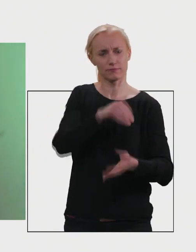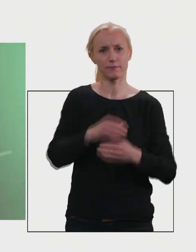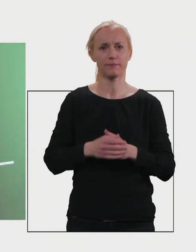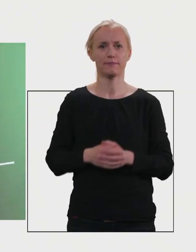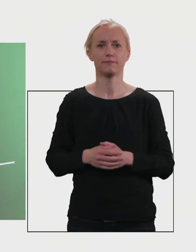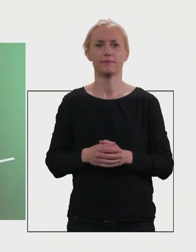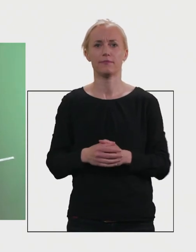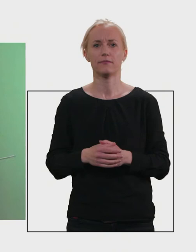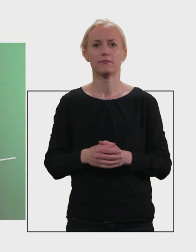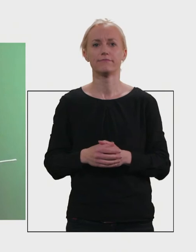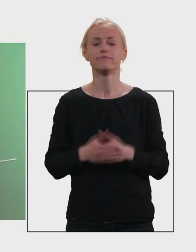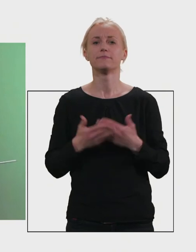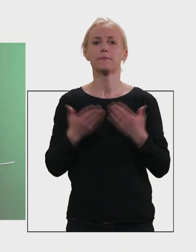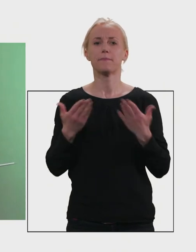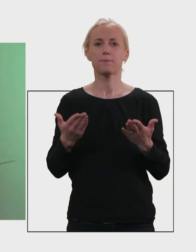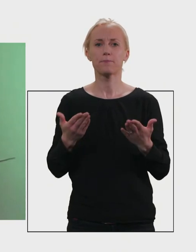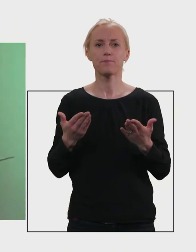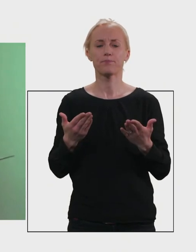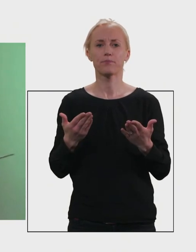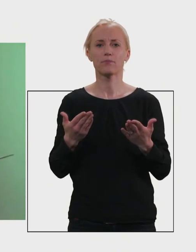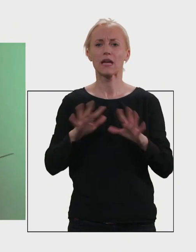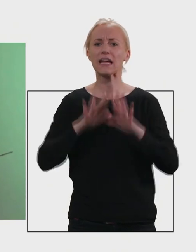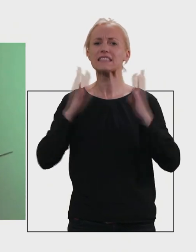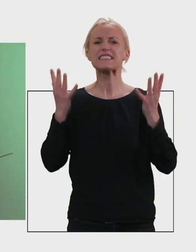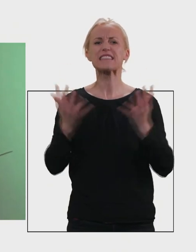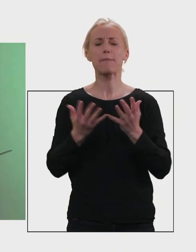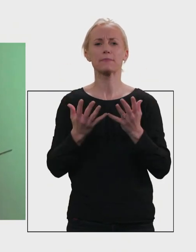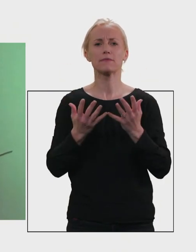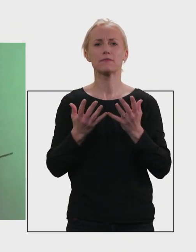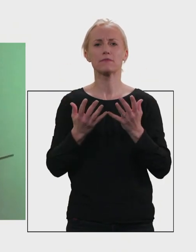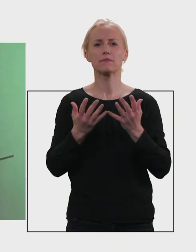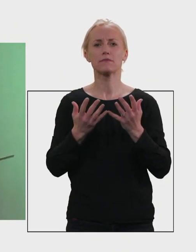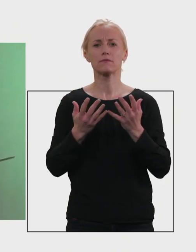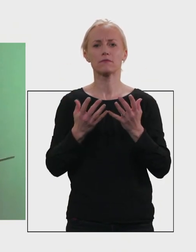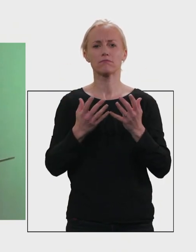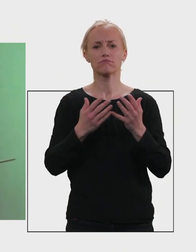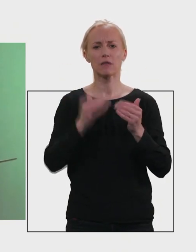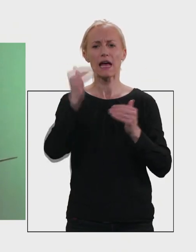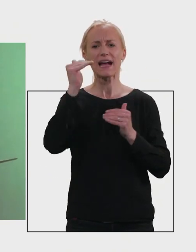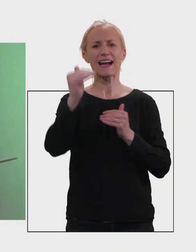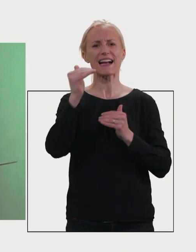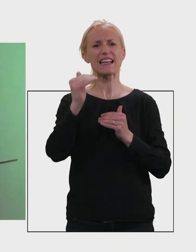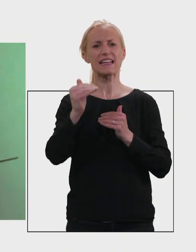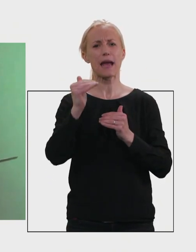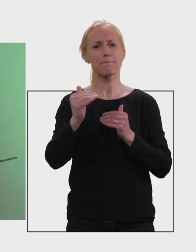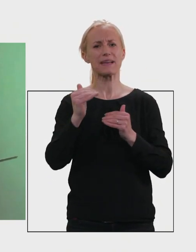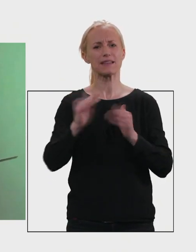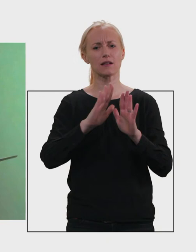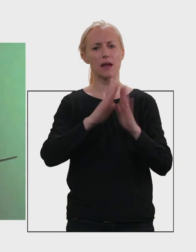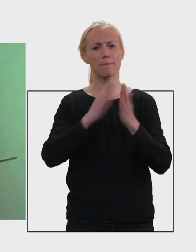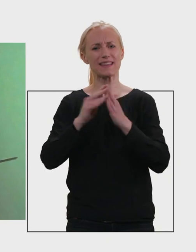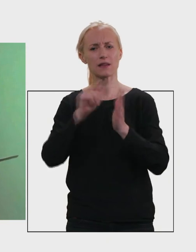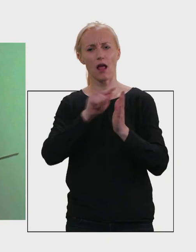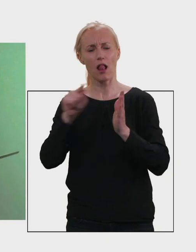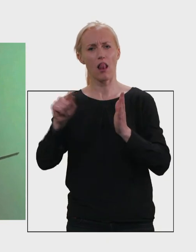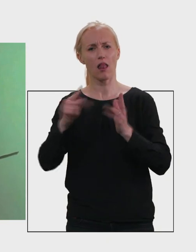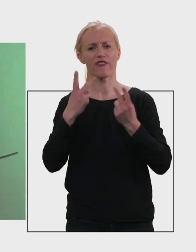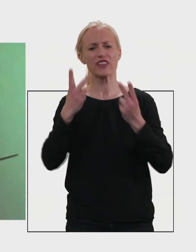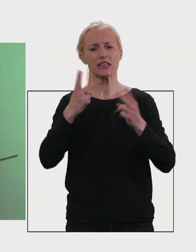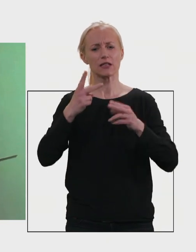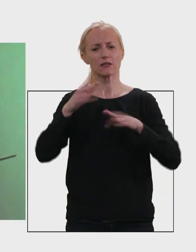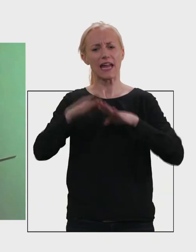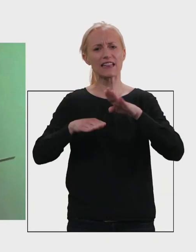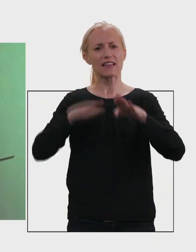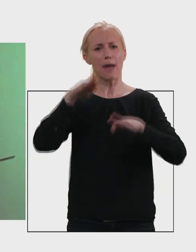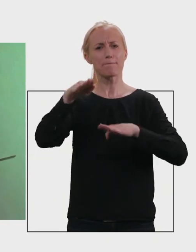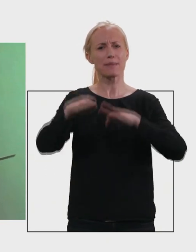Mhm. Ja, also es gibt insgesamt 8 Kapitel, die wir, wichtige Etappen, die wir abbilden, dieser